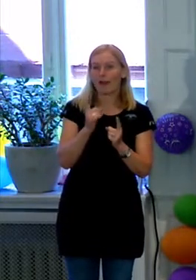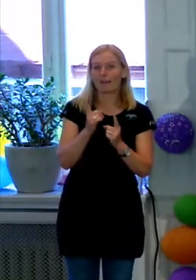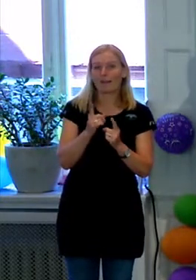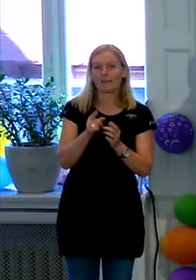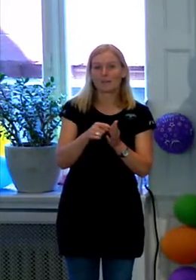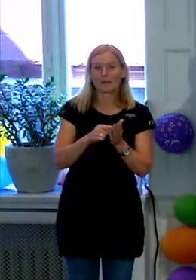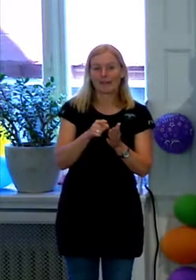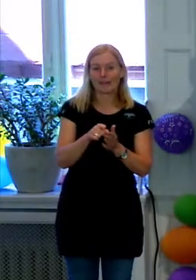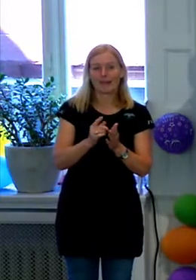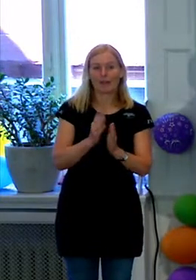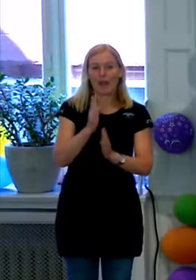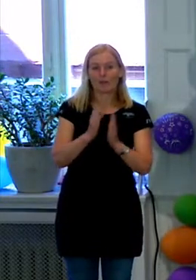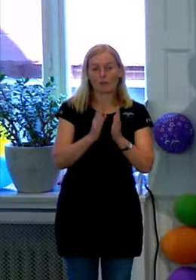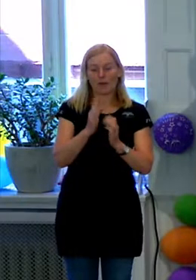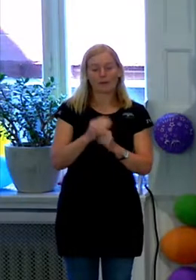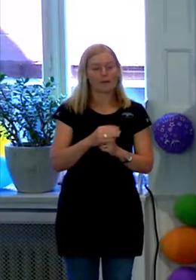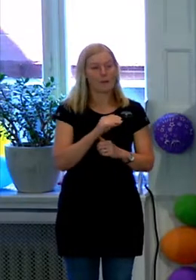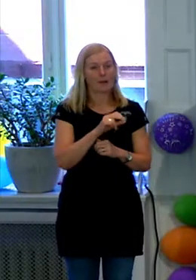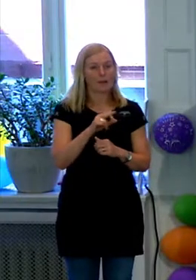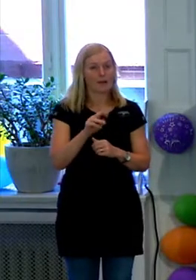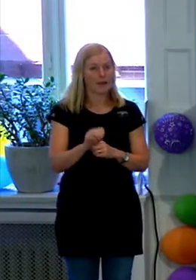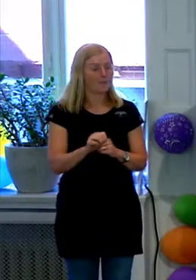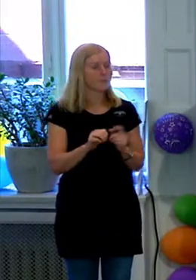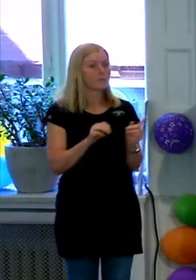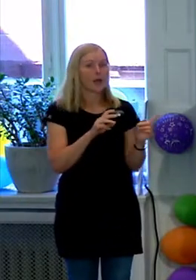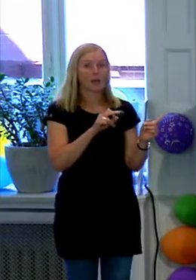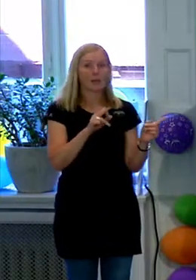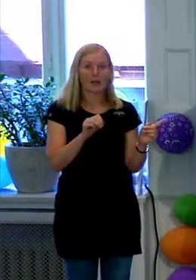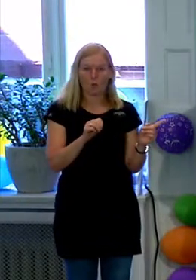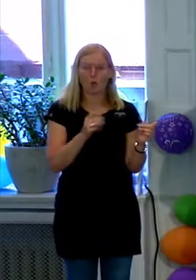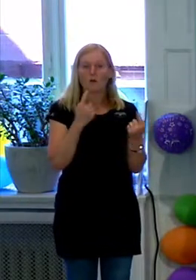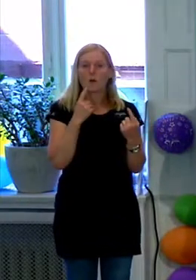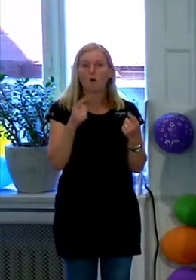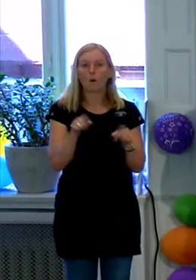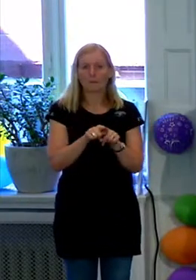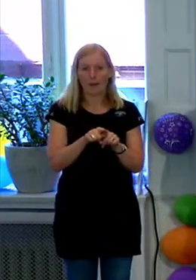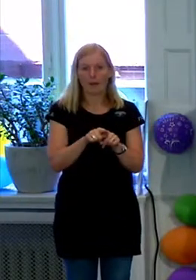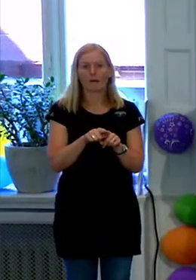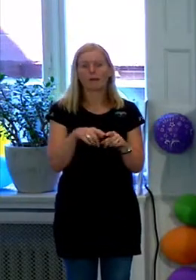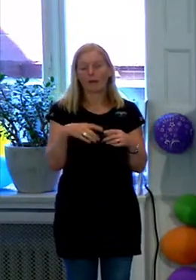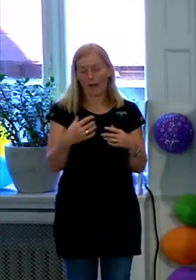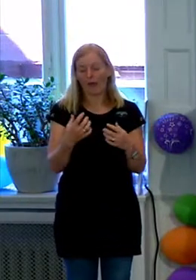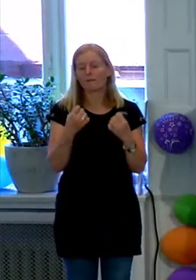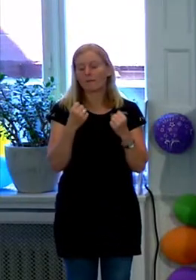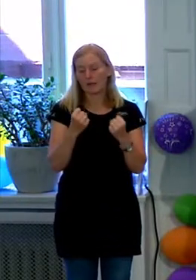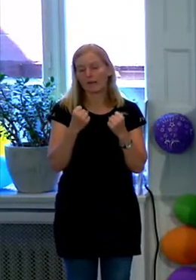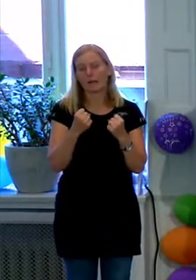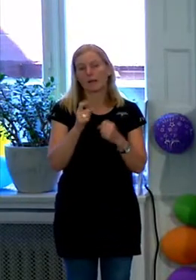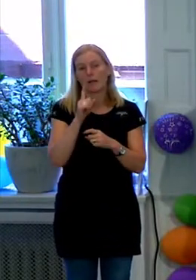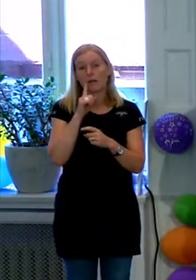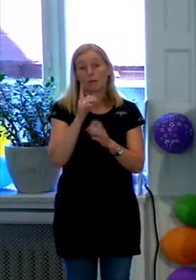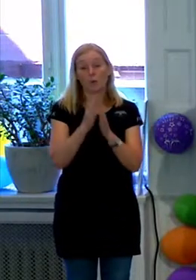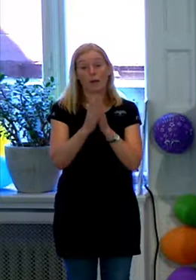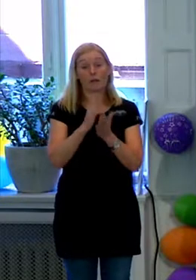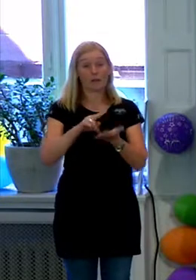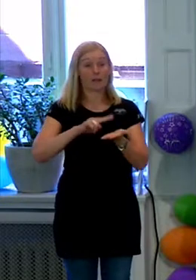en sån här handuppräckning, definitivt. Ann-Marie? Jag kan hålla med om det, för det är viktigt. Men det är ju så att dels, så jag förstår ju att Trafikverket och staten måste